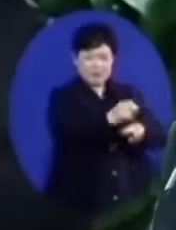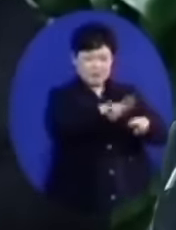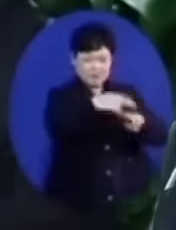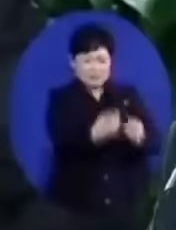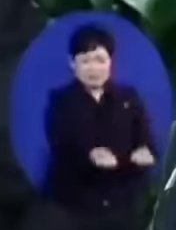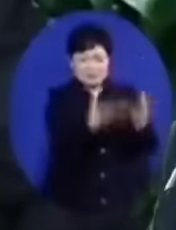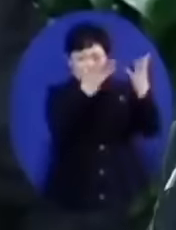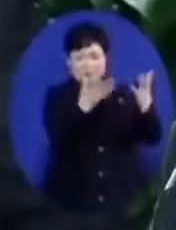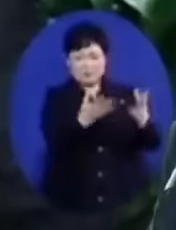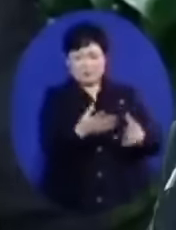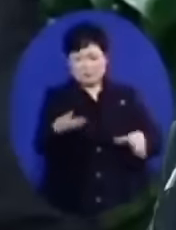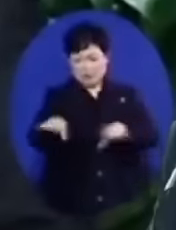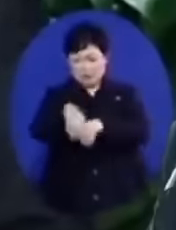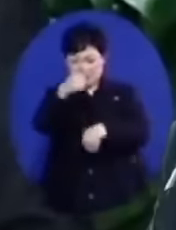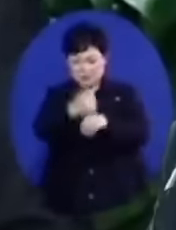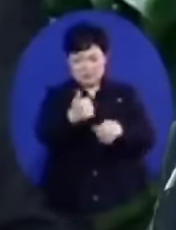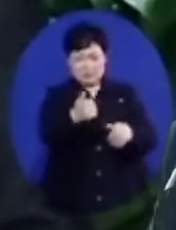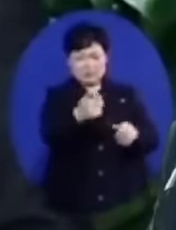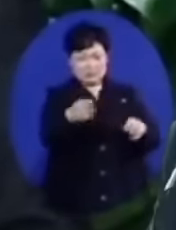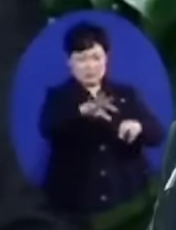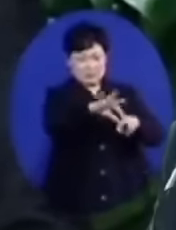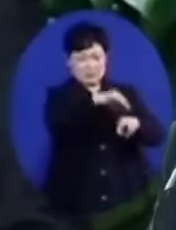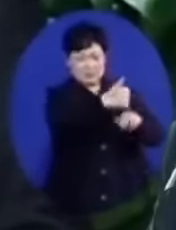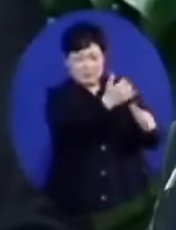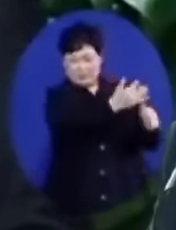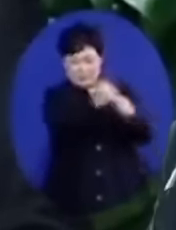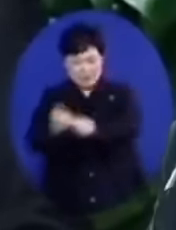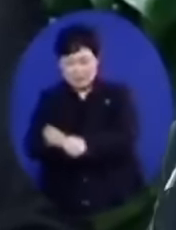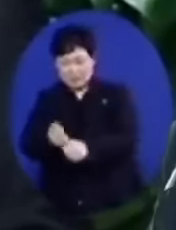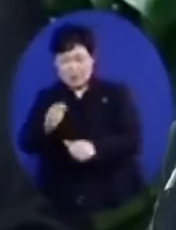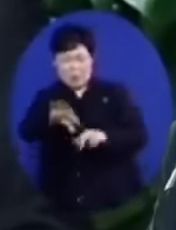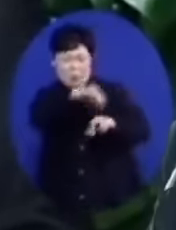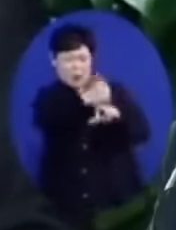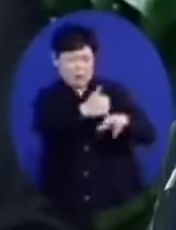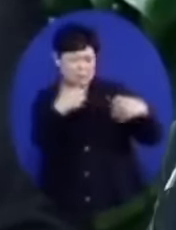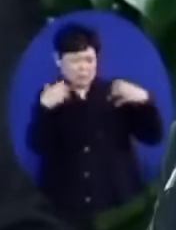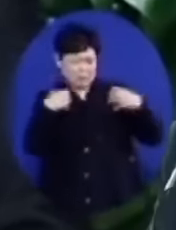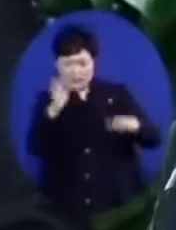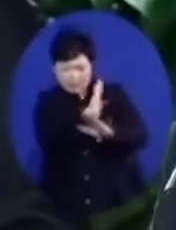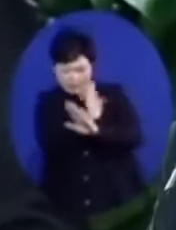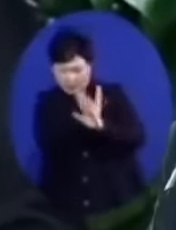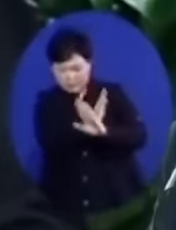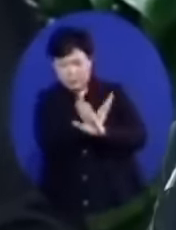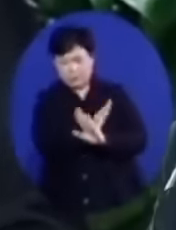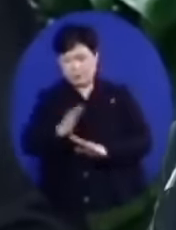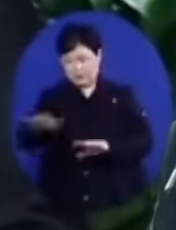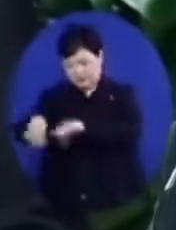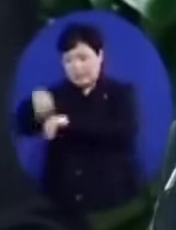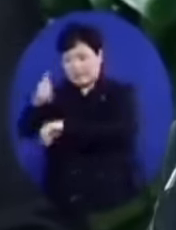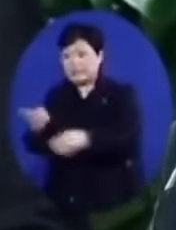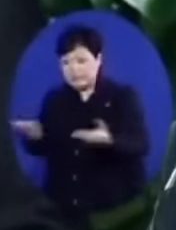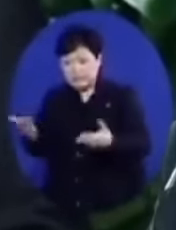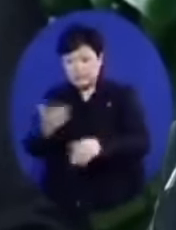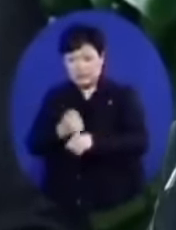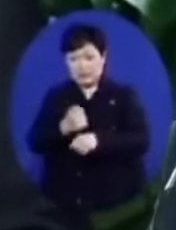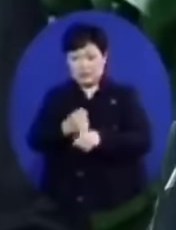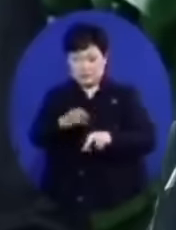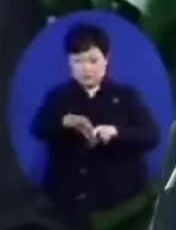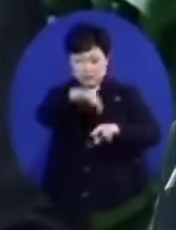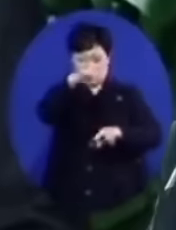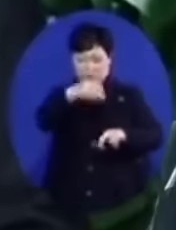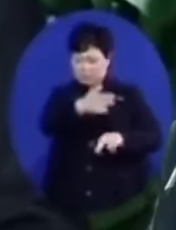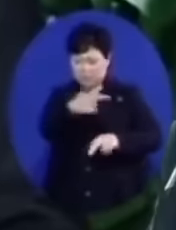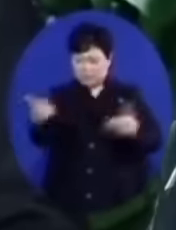붙잡아 끄집어냈습니다. 이것은 왕이 할 일이 아닙니다. 제사장이 할 일입니다. 하면 큰일